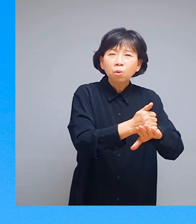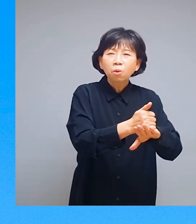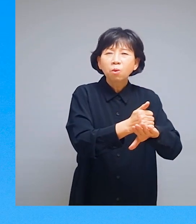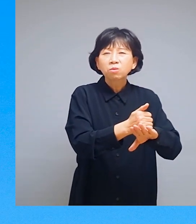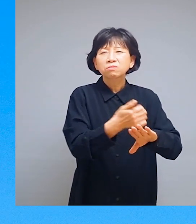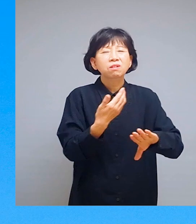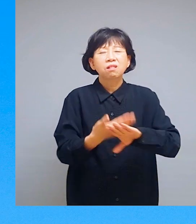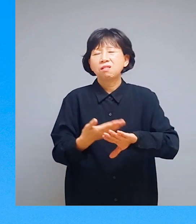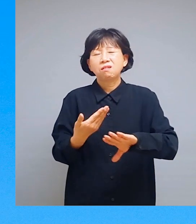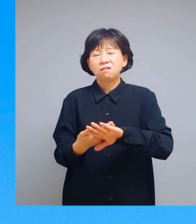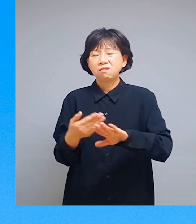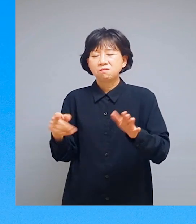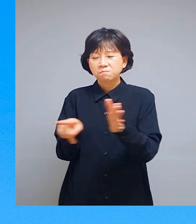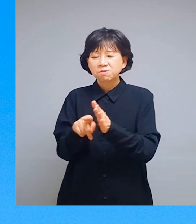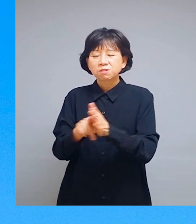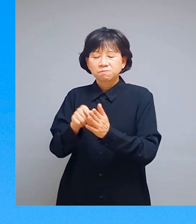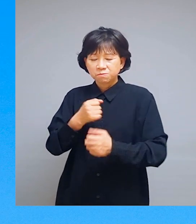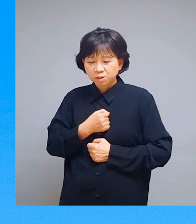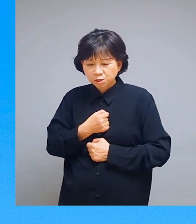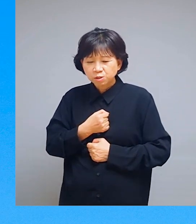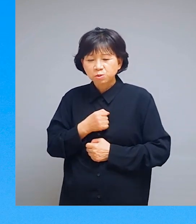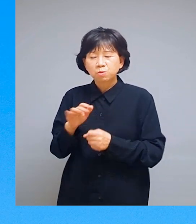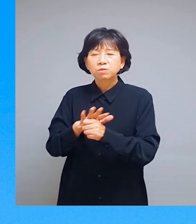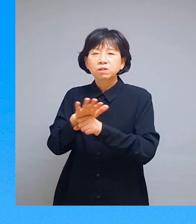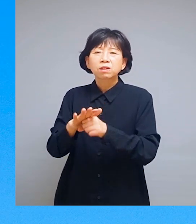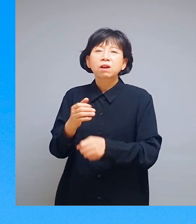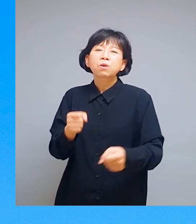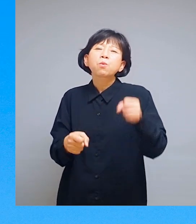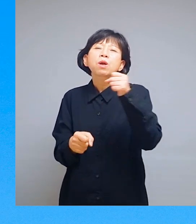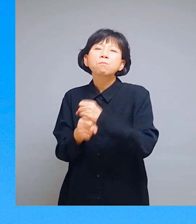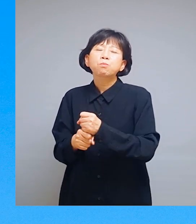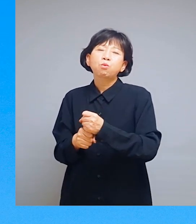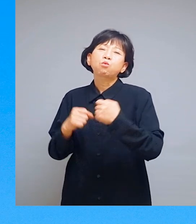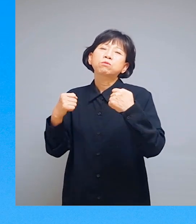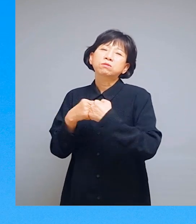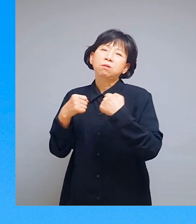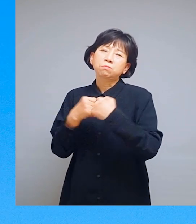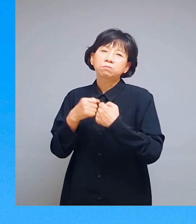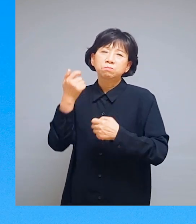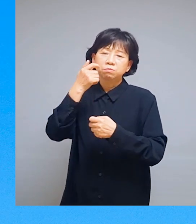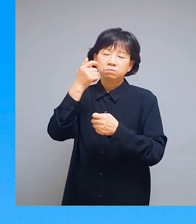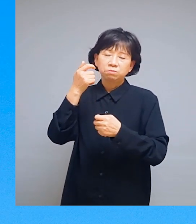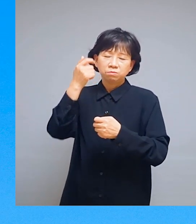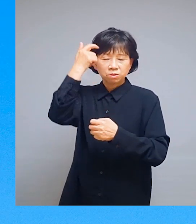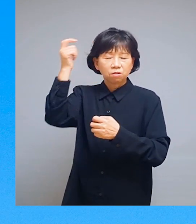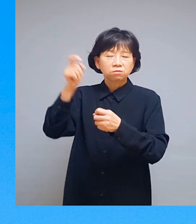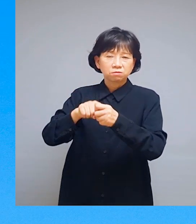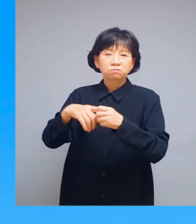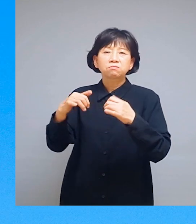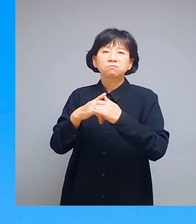말하는 싸움은 믿음을 지키고 사랑을 회복하는 싸움입니다.